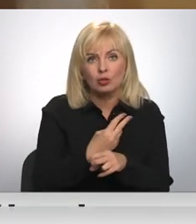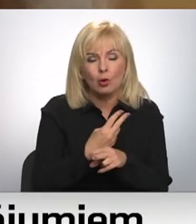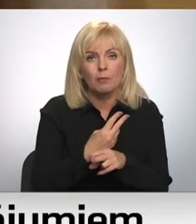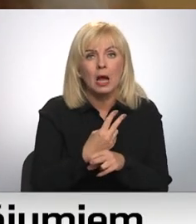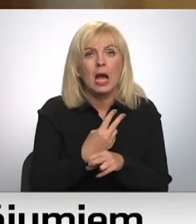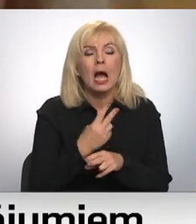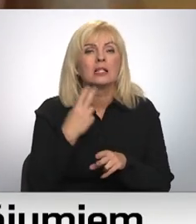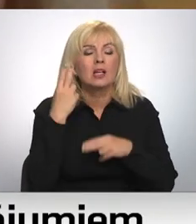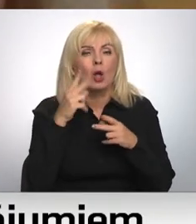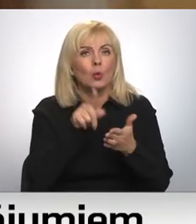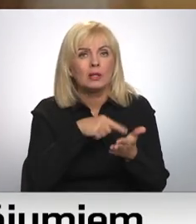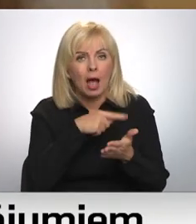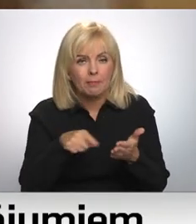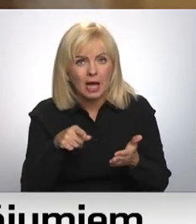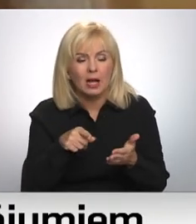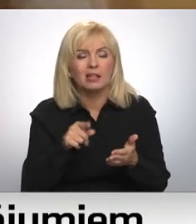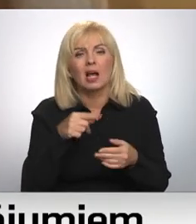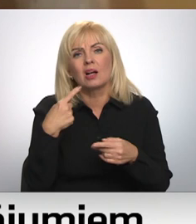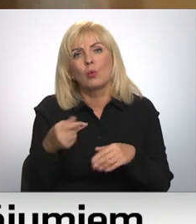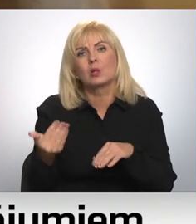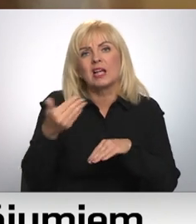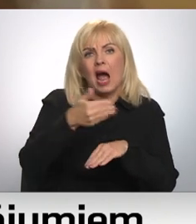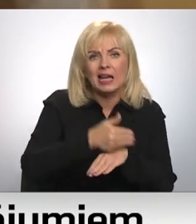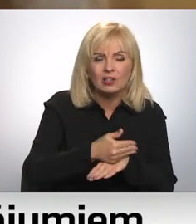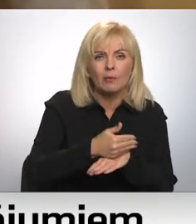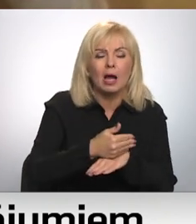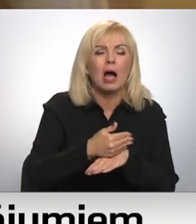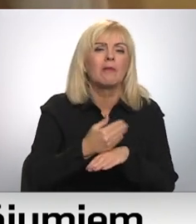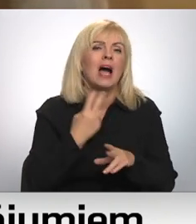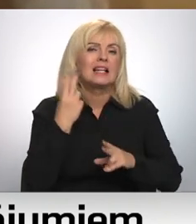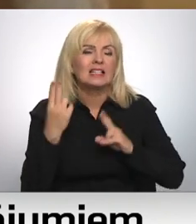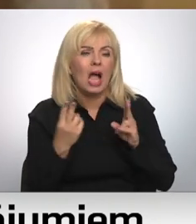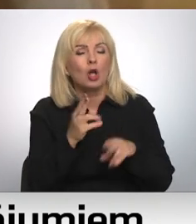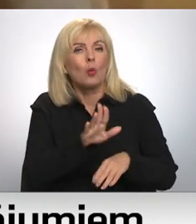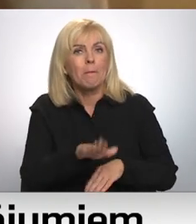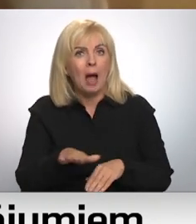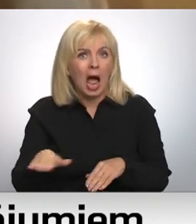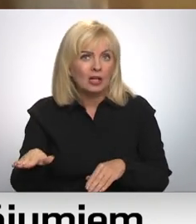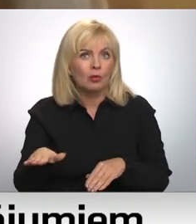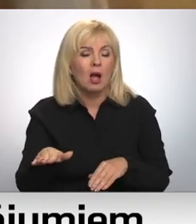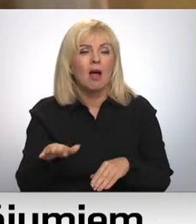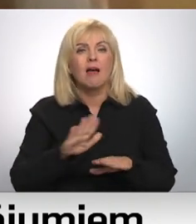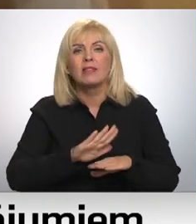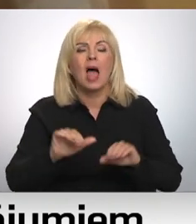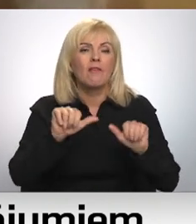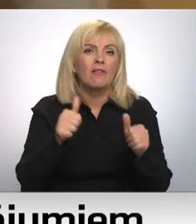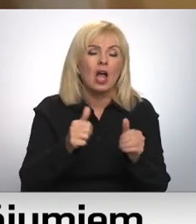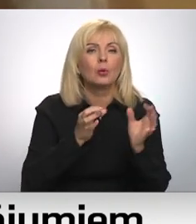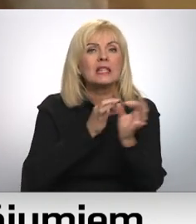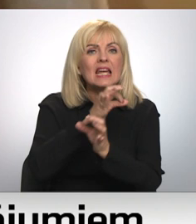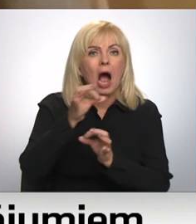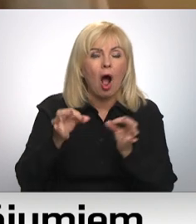skaņu kropļošana, gan aizstāšana ar citām skaņām. Bērni neveido